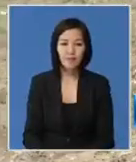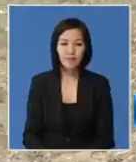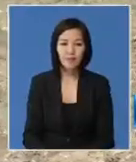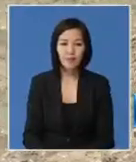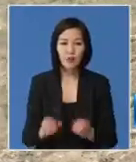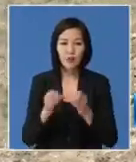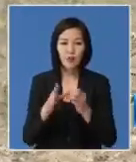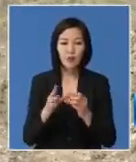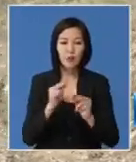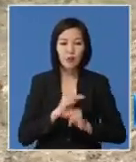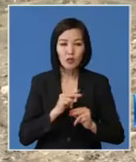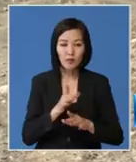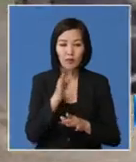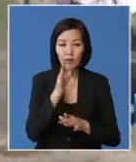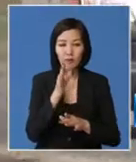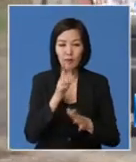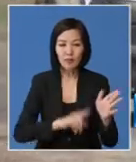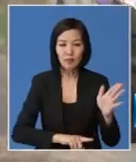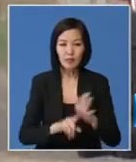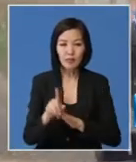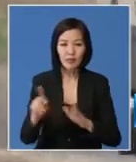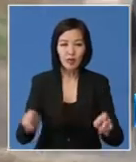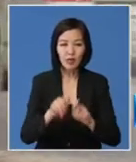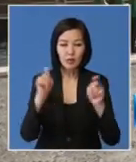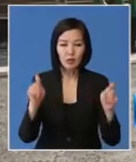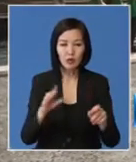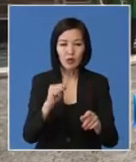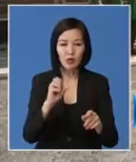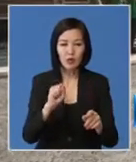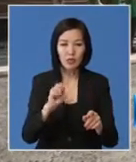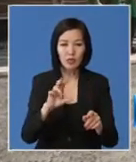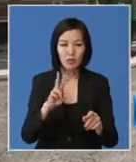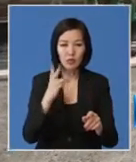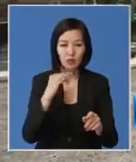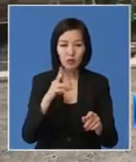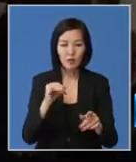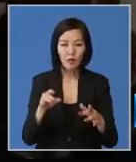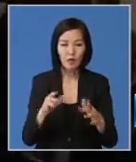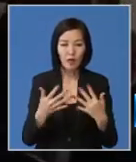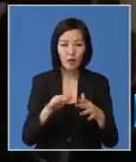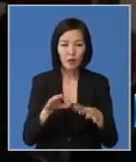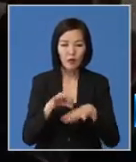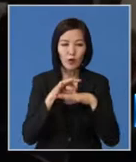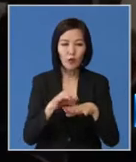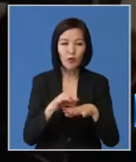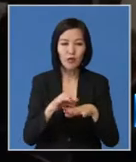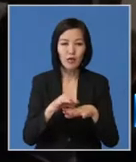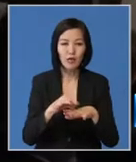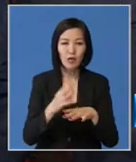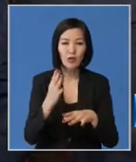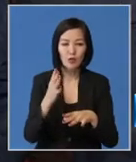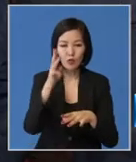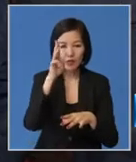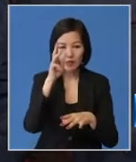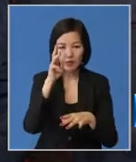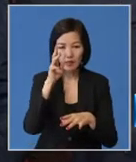Он 14-ші еңбек маусымының салтанатты ашылуы Жансүгіров ауылында өтті. Облыстың әр өңірінен жиналған еріктілер бас қосып, алдағы 4 айда